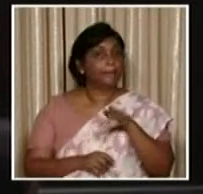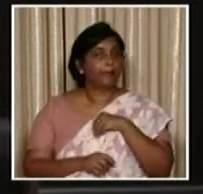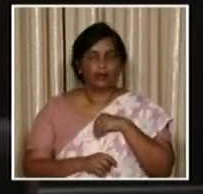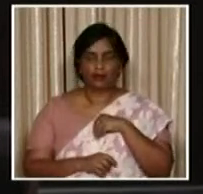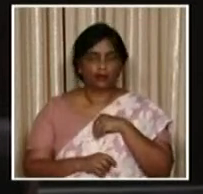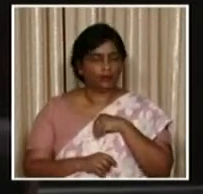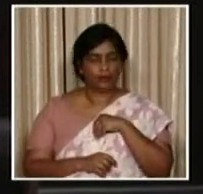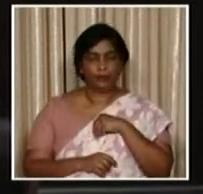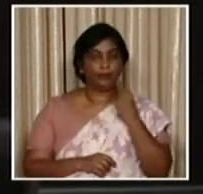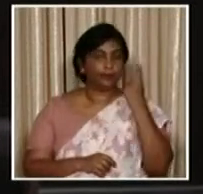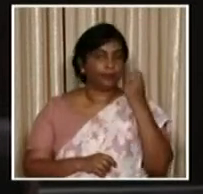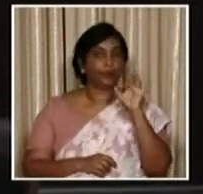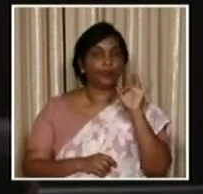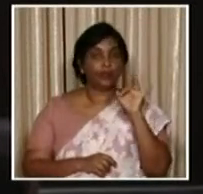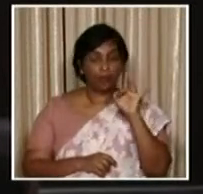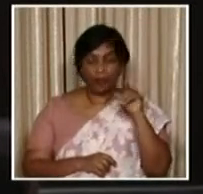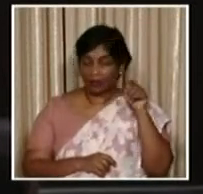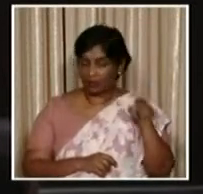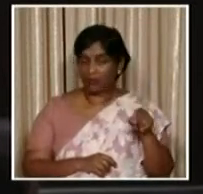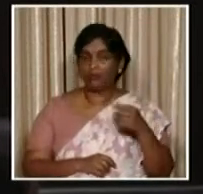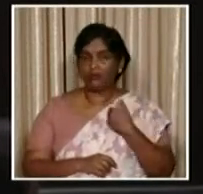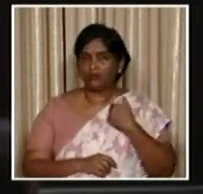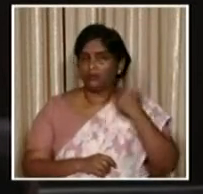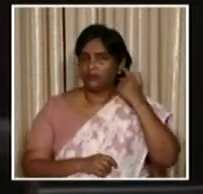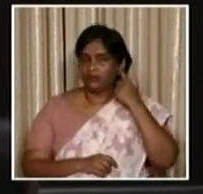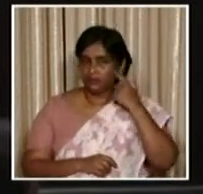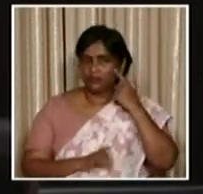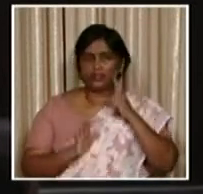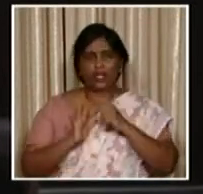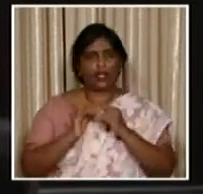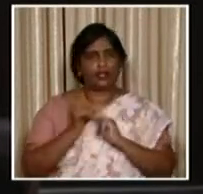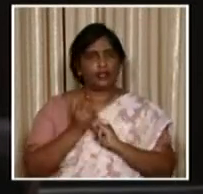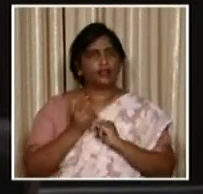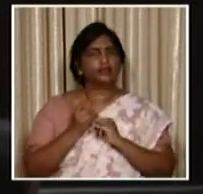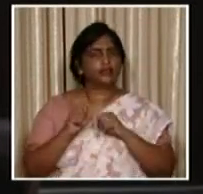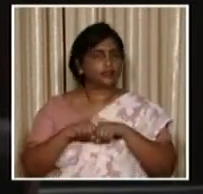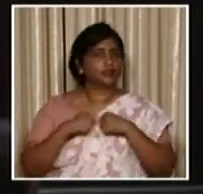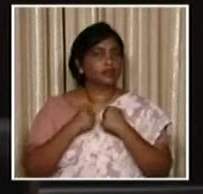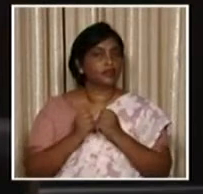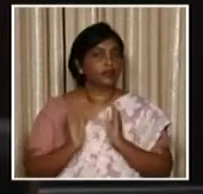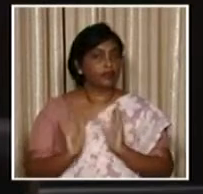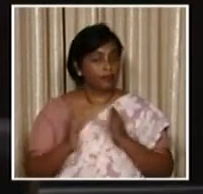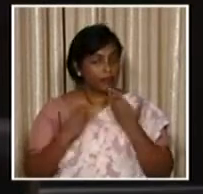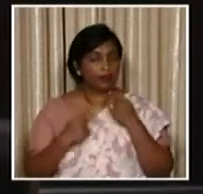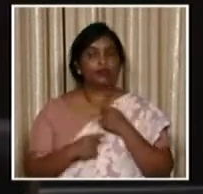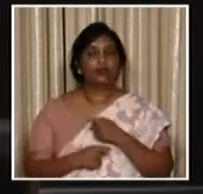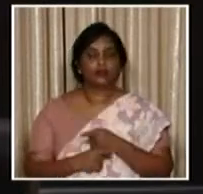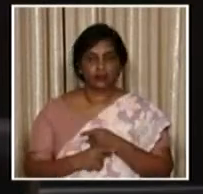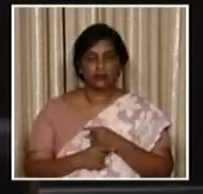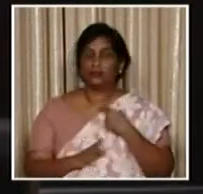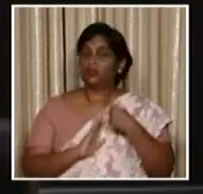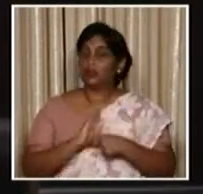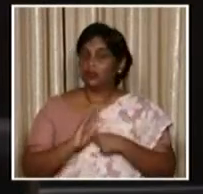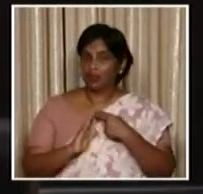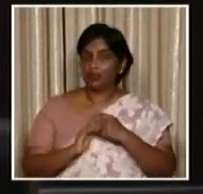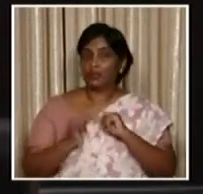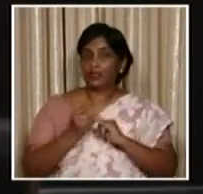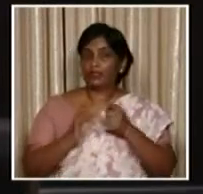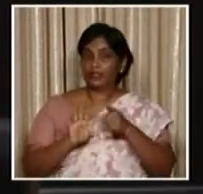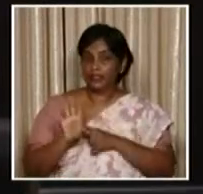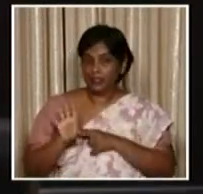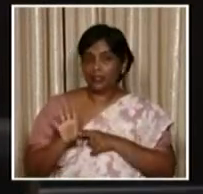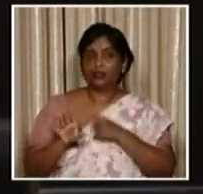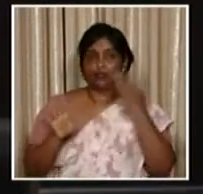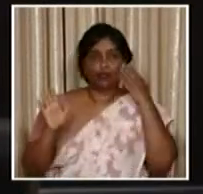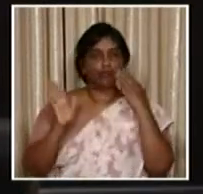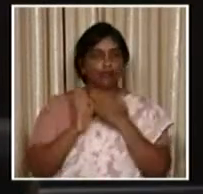නැහැ 2015 තමයි මං හිතන්නේ අයිඑස් සංවිධානය හදන්න ඒ ලංකාවෙන් සිරියාවට